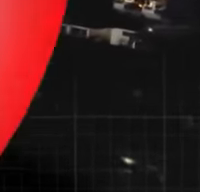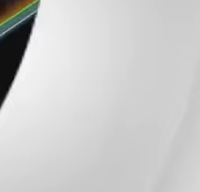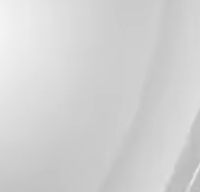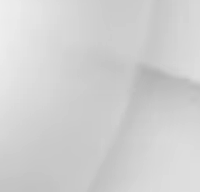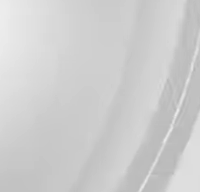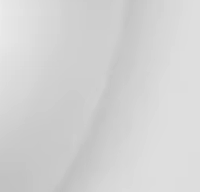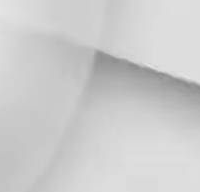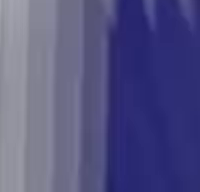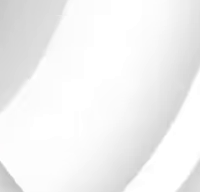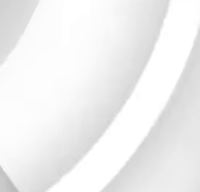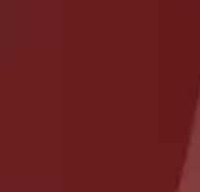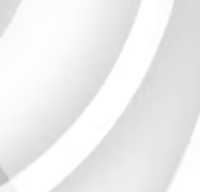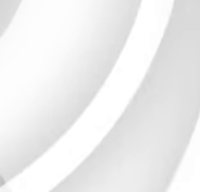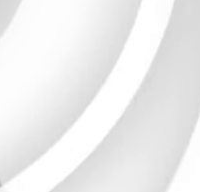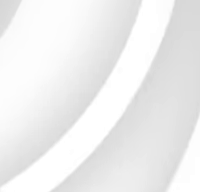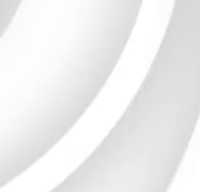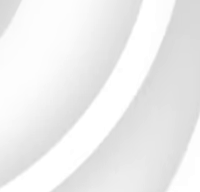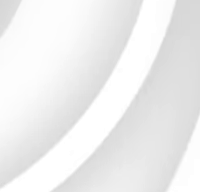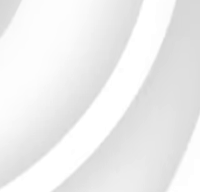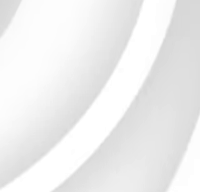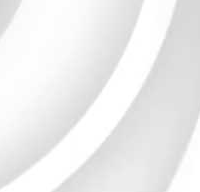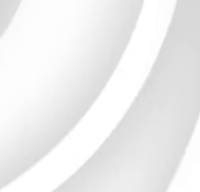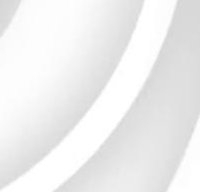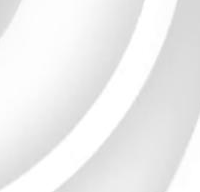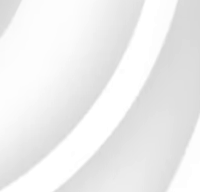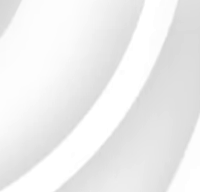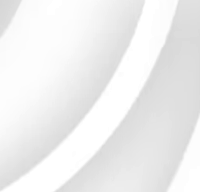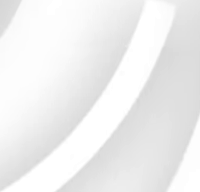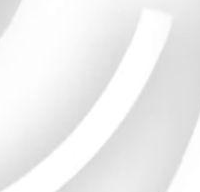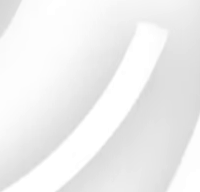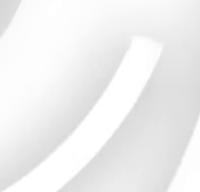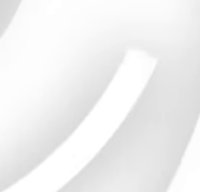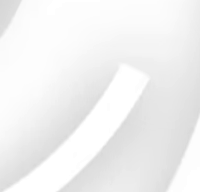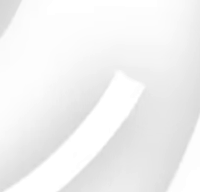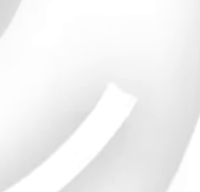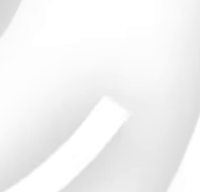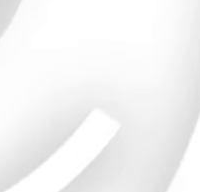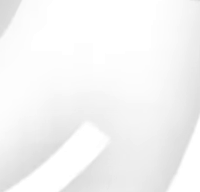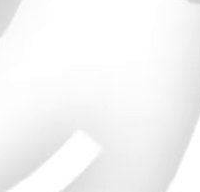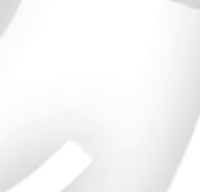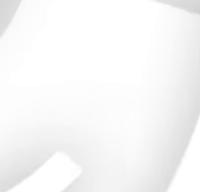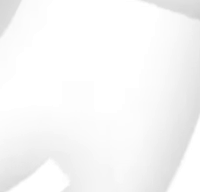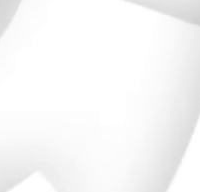Manila. Ito ang TV Patrol.